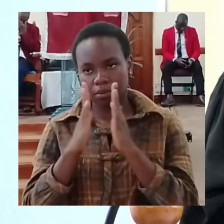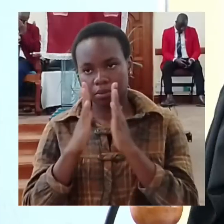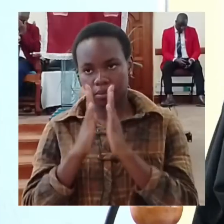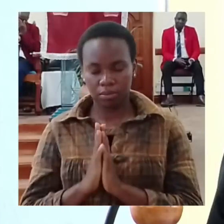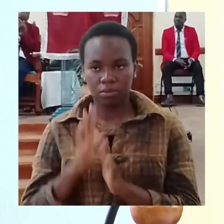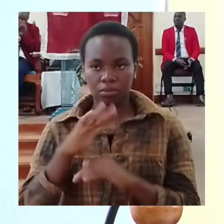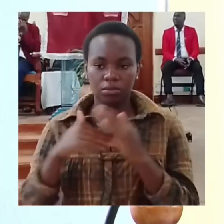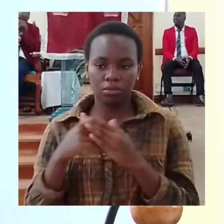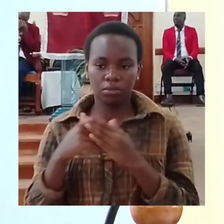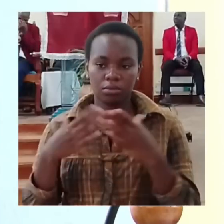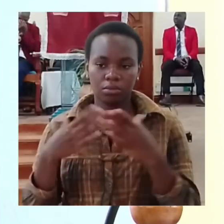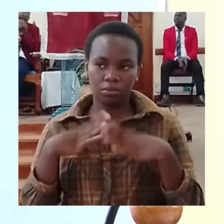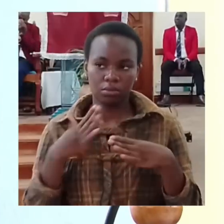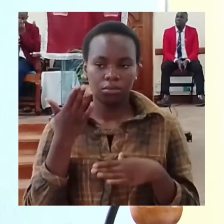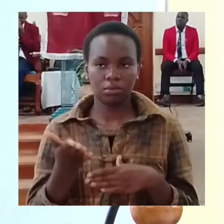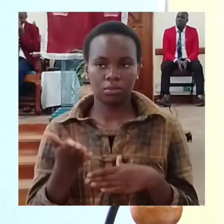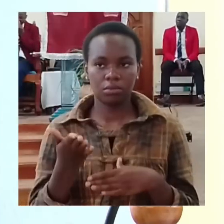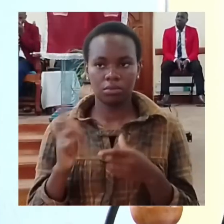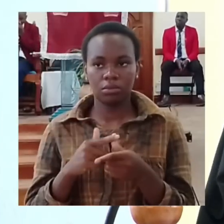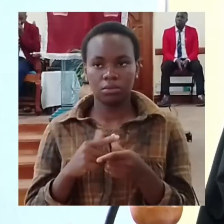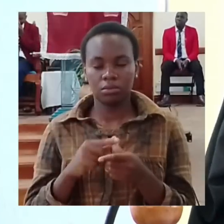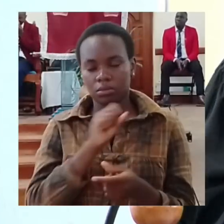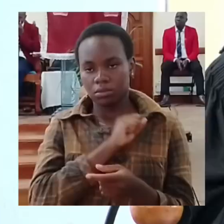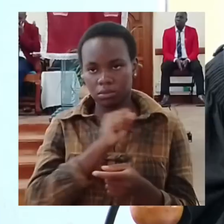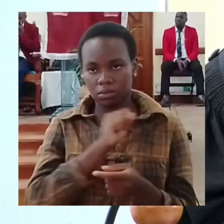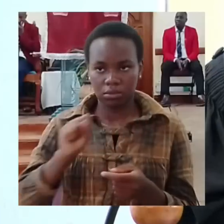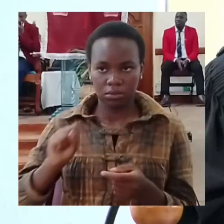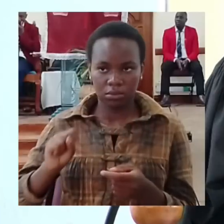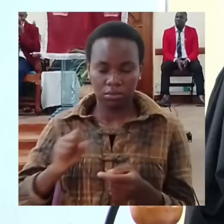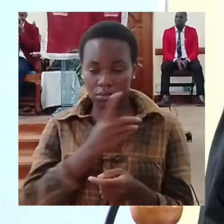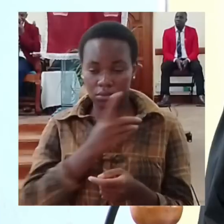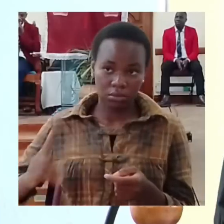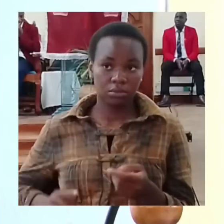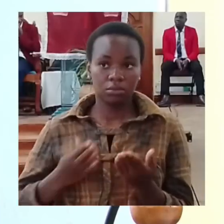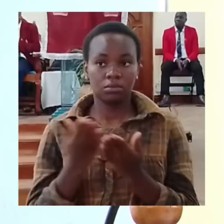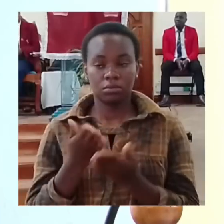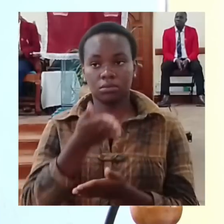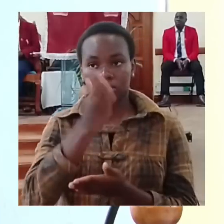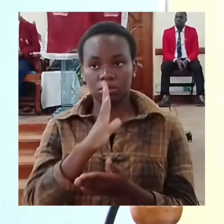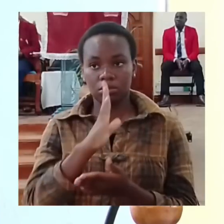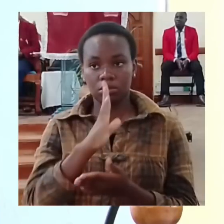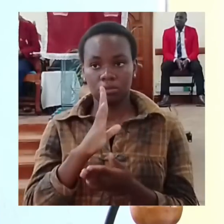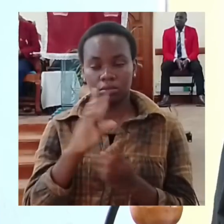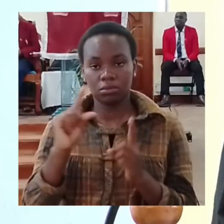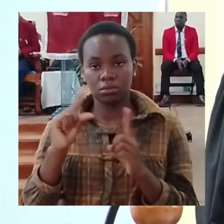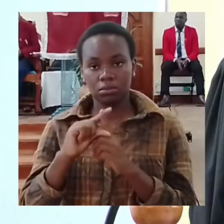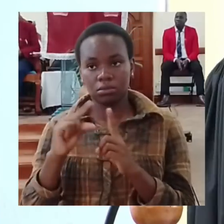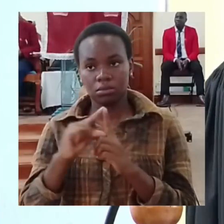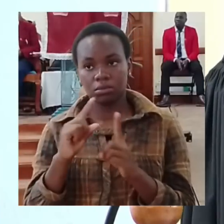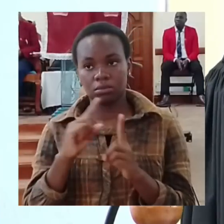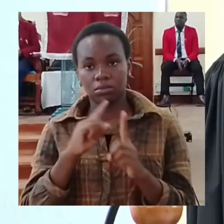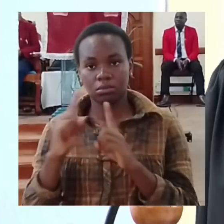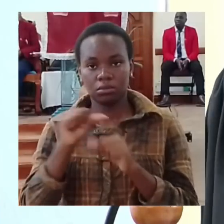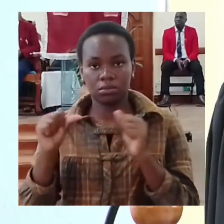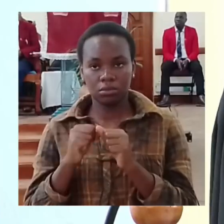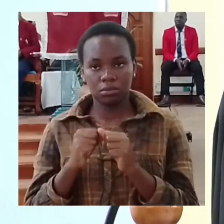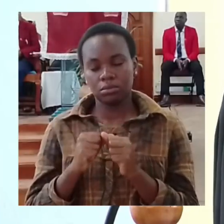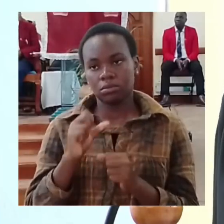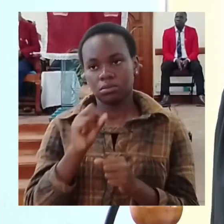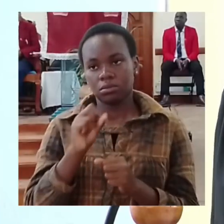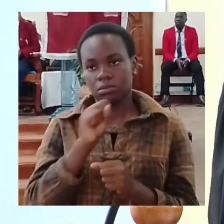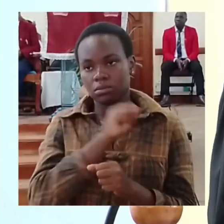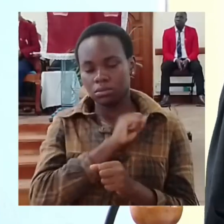rĩa ũmwe witũ. Na Daudi ndungata ya Ngai, kiugo kĩa Ngai gĩkauga atĩ Ngai akĩra Saũlũ